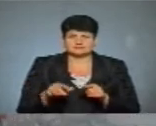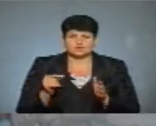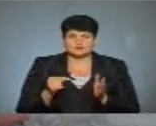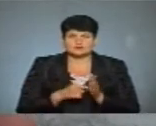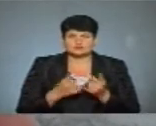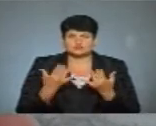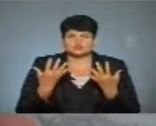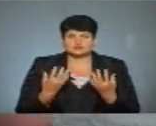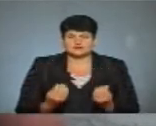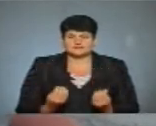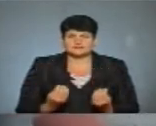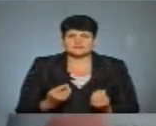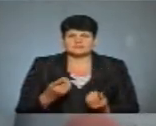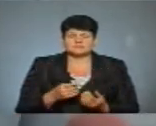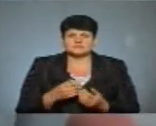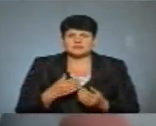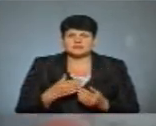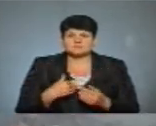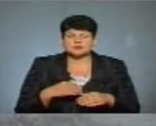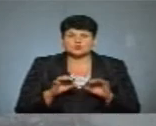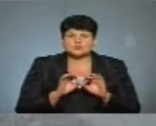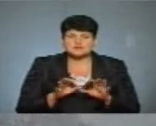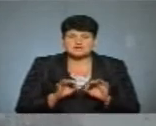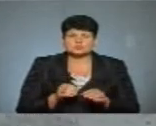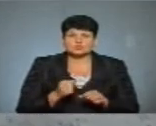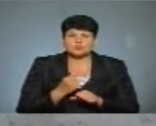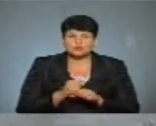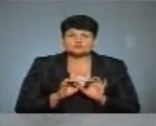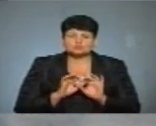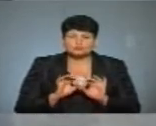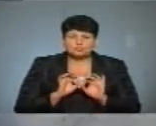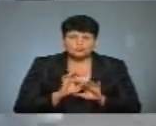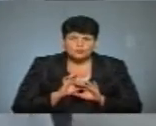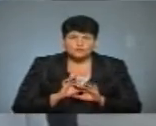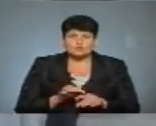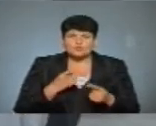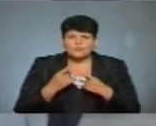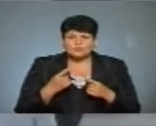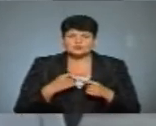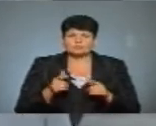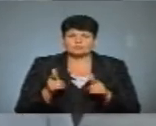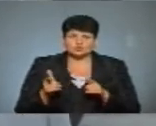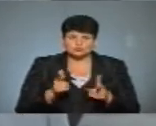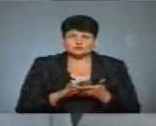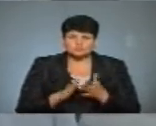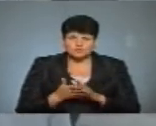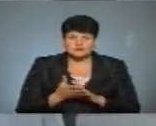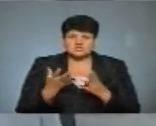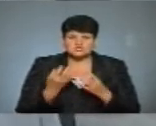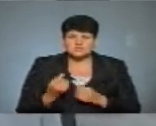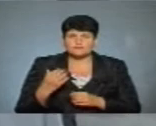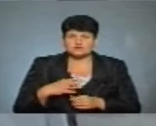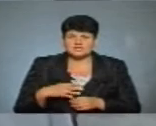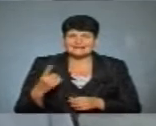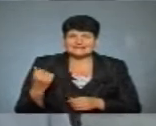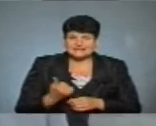опинилася на сьогодні. Ми роз'яснюємо роботу, ведемо. Ми говоримо, що готові на компроміси. Нехай почекають ще